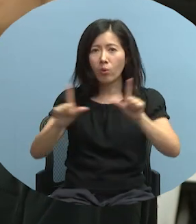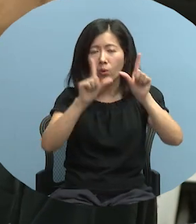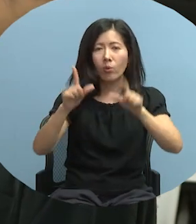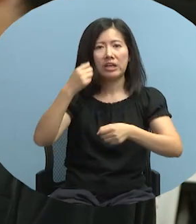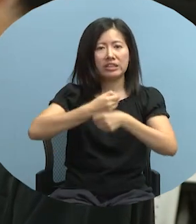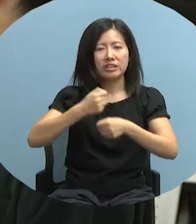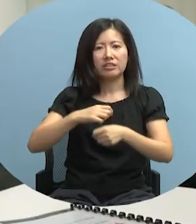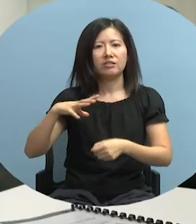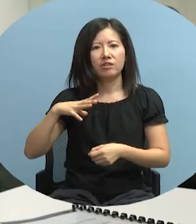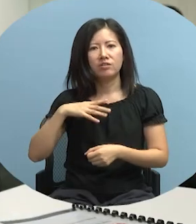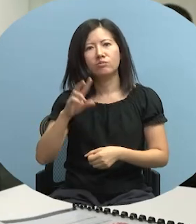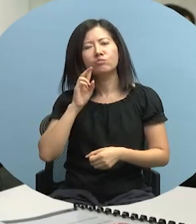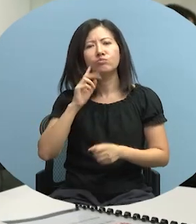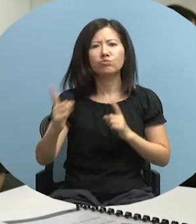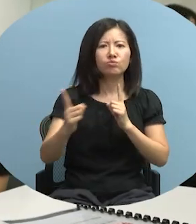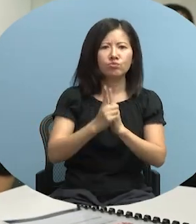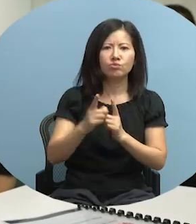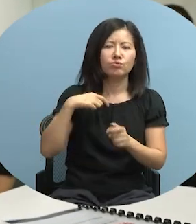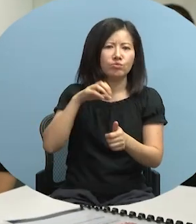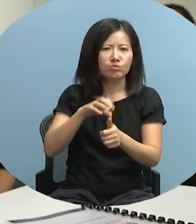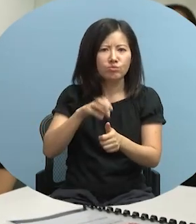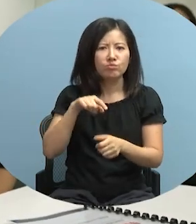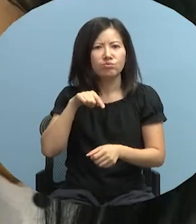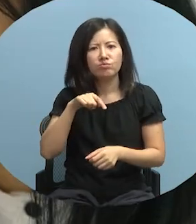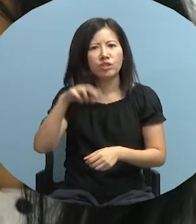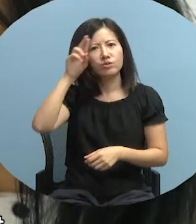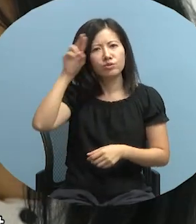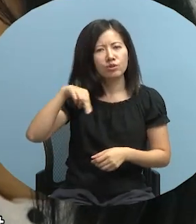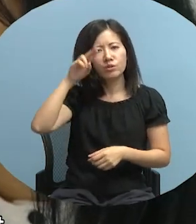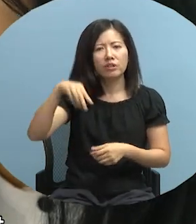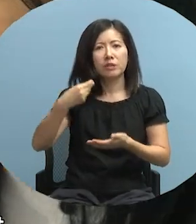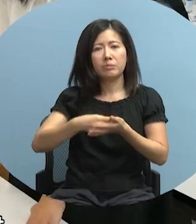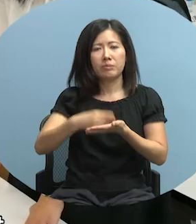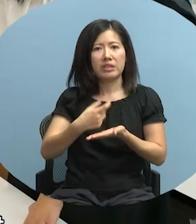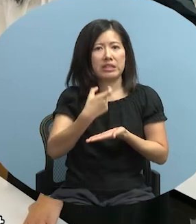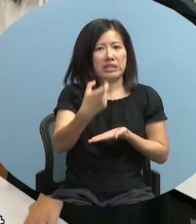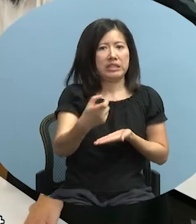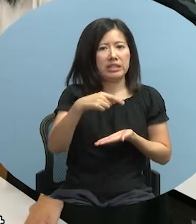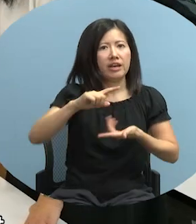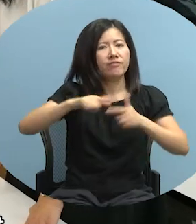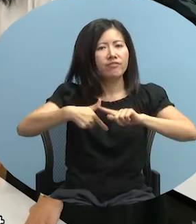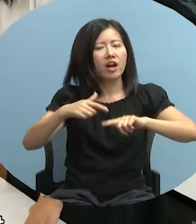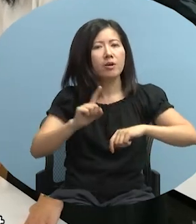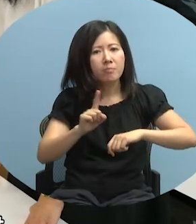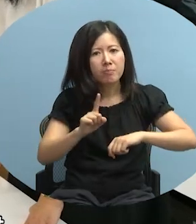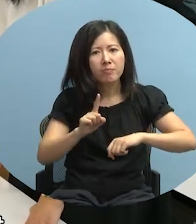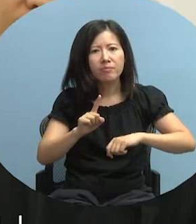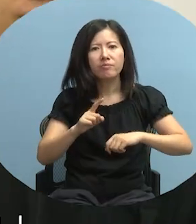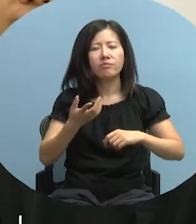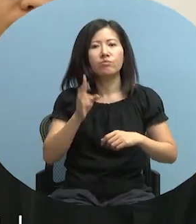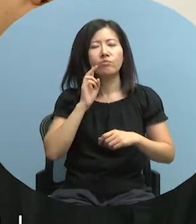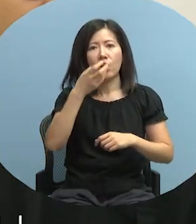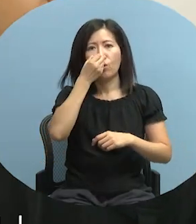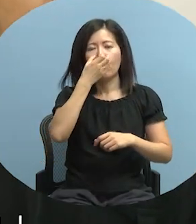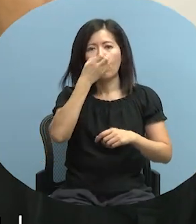場景、工作場景啊，即係例如 interview 下同學，譬如你日常使用支付方式嘅習慣啊，